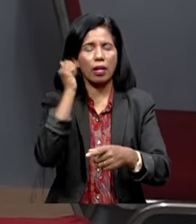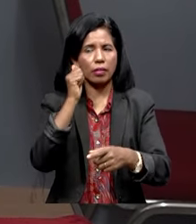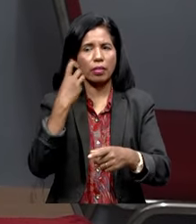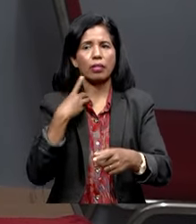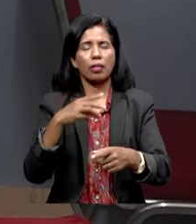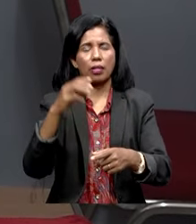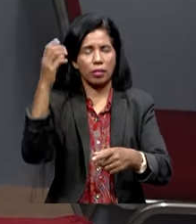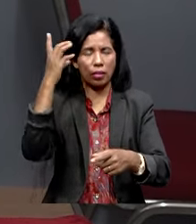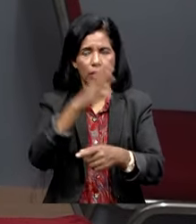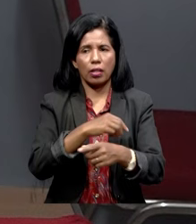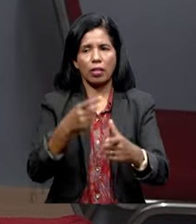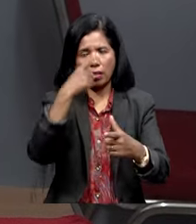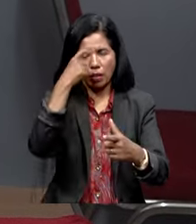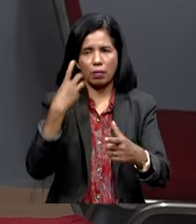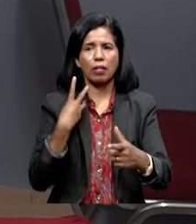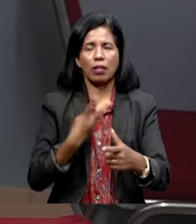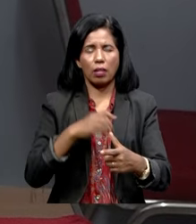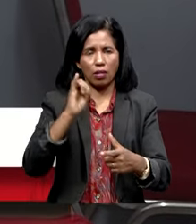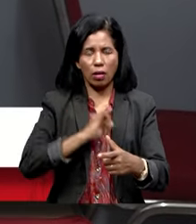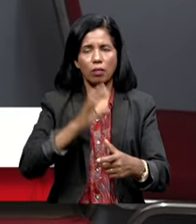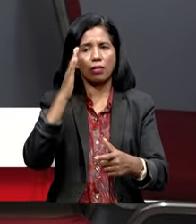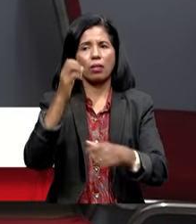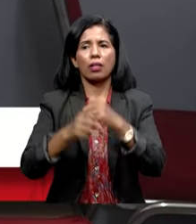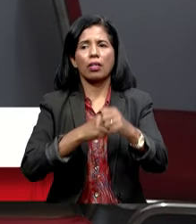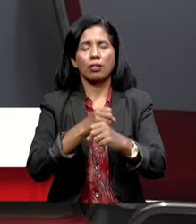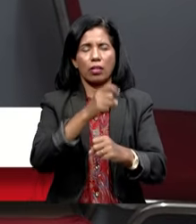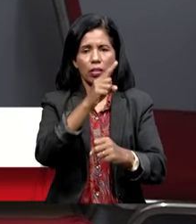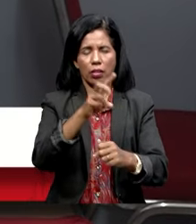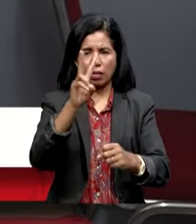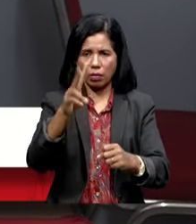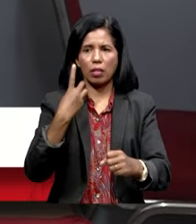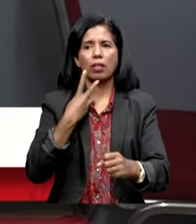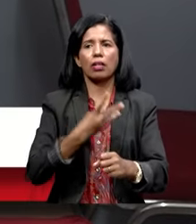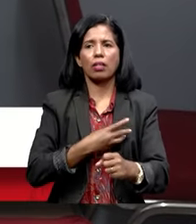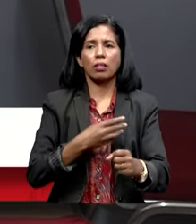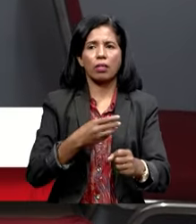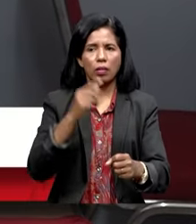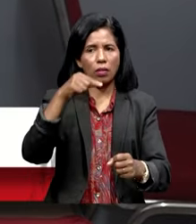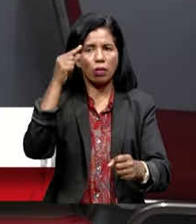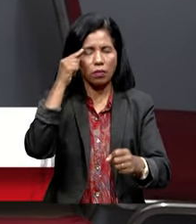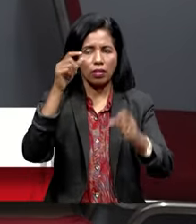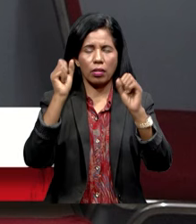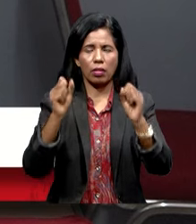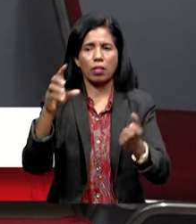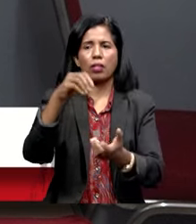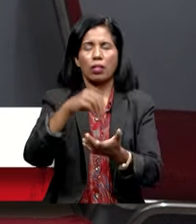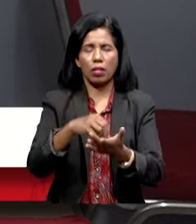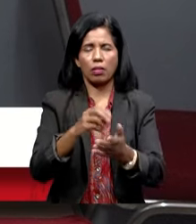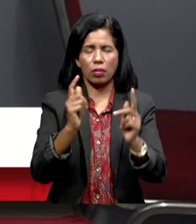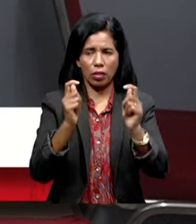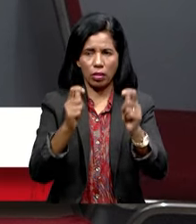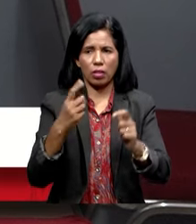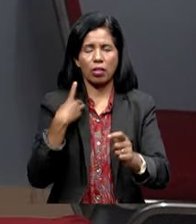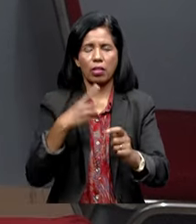sei menos. Tamane awan yang kata tinang ida ruane ita desafia para governo kria kokoda do kono lilu kono